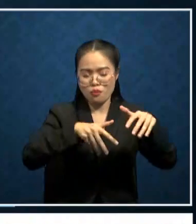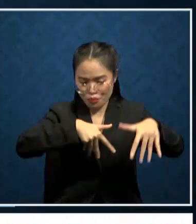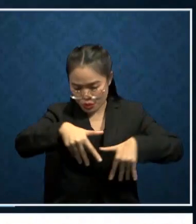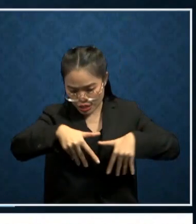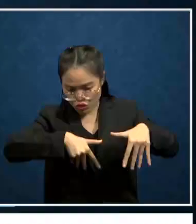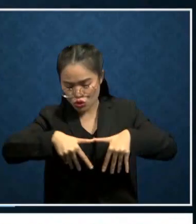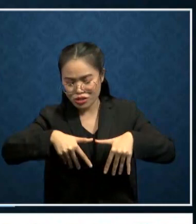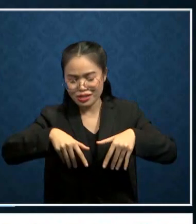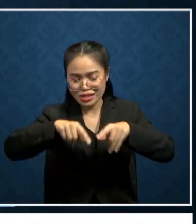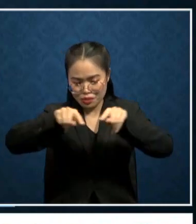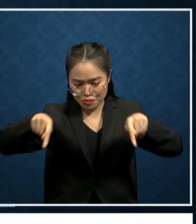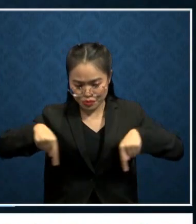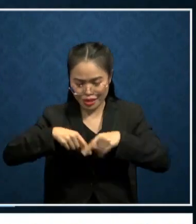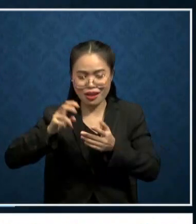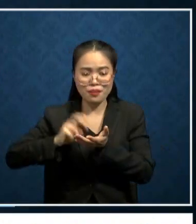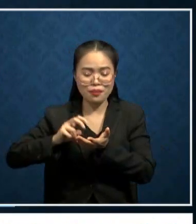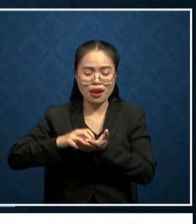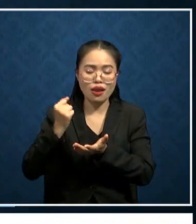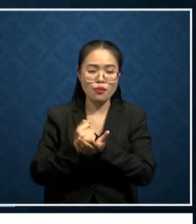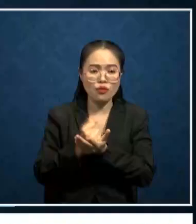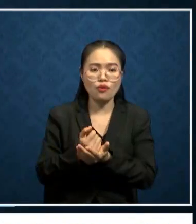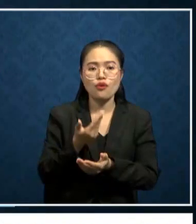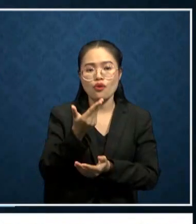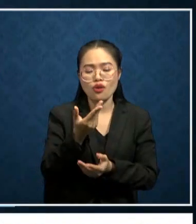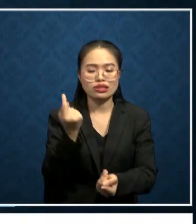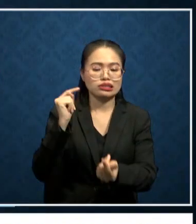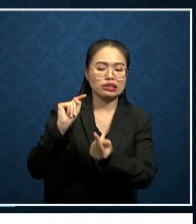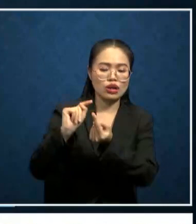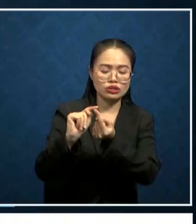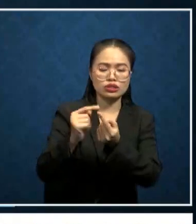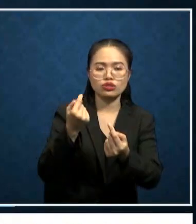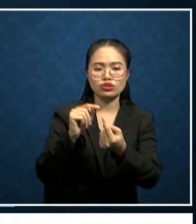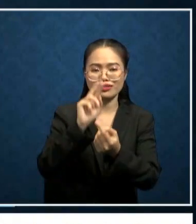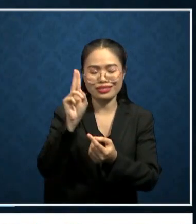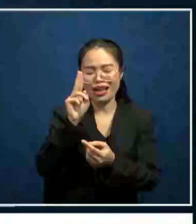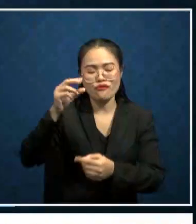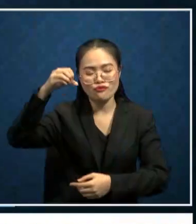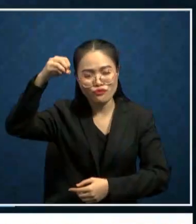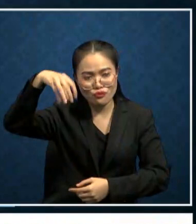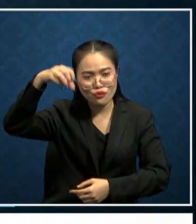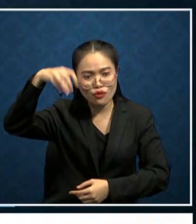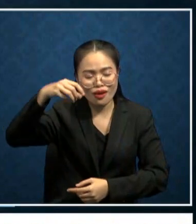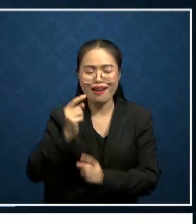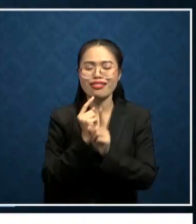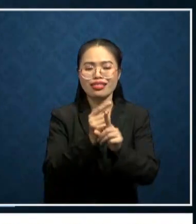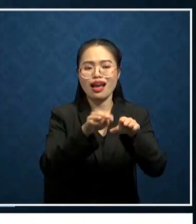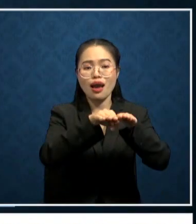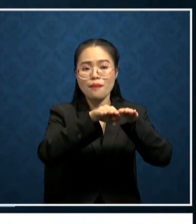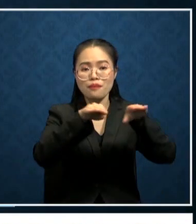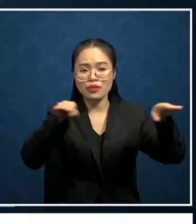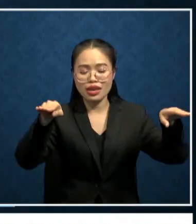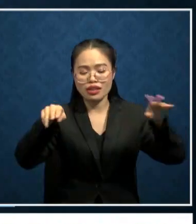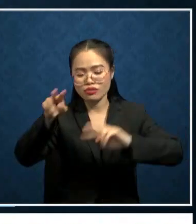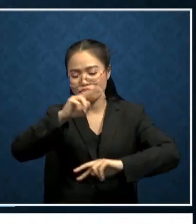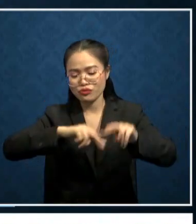ชนผู้รับใบอนุญาตในการมีส่วนร่วมให้เข้าถึงใช้และจัดการด้านพลังงานภายใต้หลักเกณฑ์ที่ให้ความเป็นธรรมแก่